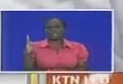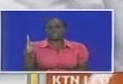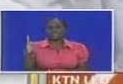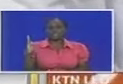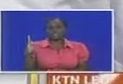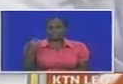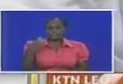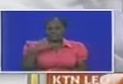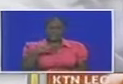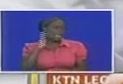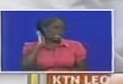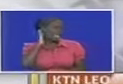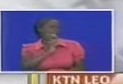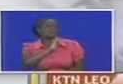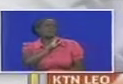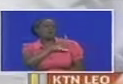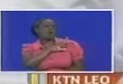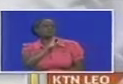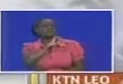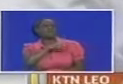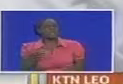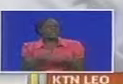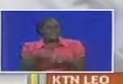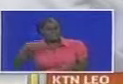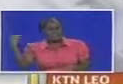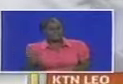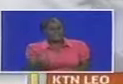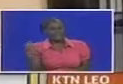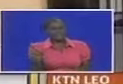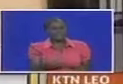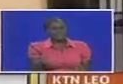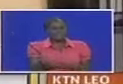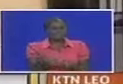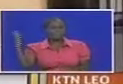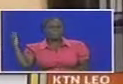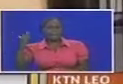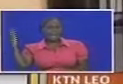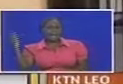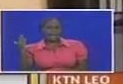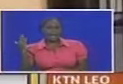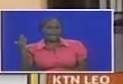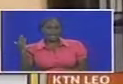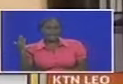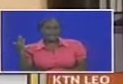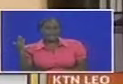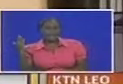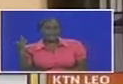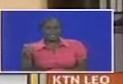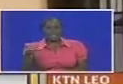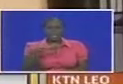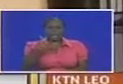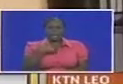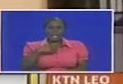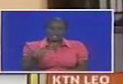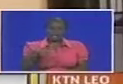tukawa tunasikia makelele na milio ya viboko na panga. Hili eneo langu lilikuwa ni zuri